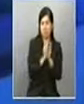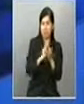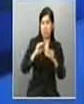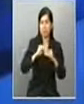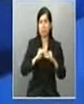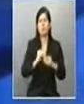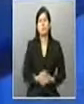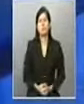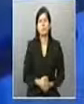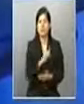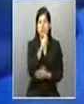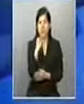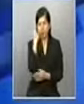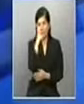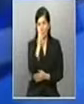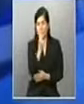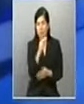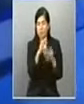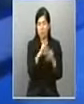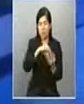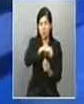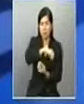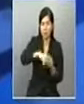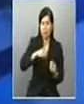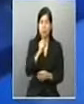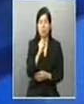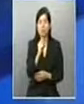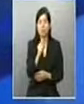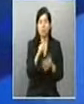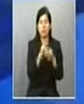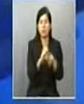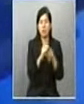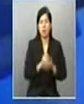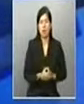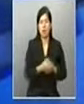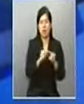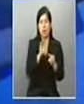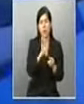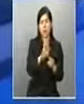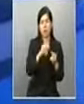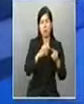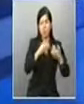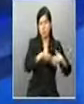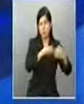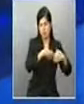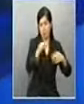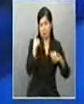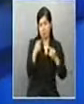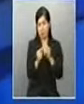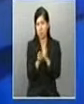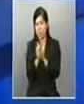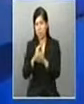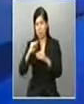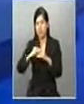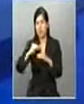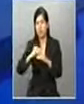ขเศรษฐกิจค่ะเมื่อวานที่ผ่านมาก็มีการเปิดเผยนะคะดัชนีภาคอุตสาหกรรมของสหรัฐอเมริกาที่ปรับตัวได้ค่อนข้างจะดีก็ถือว่าเป็นมุมม